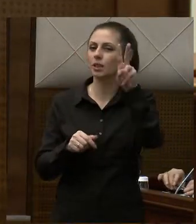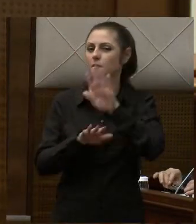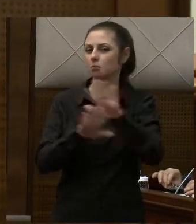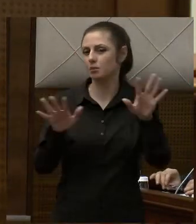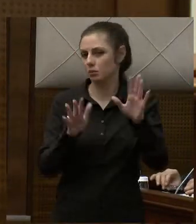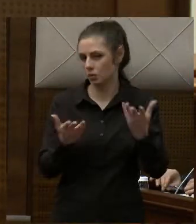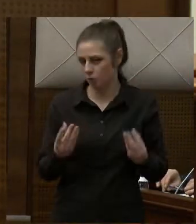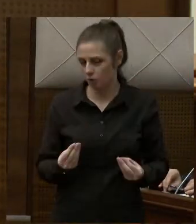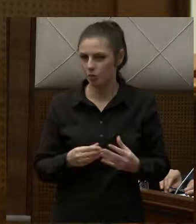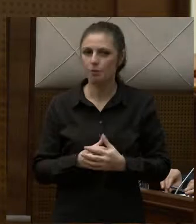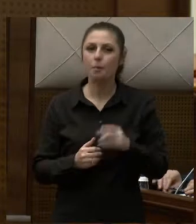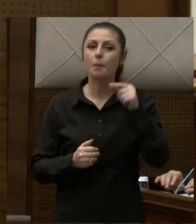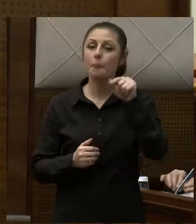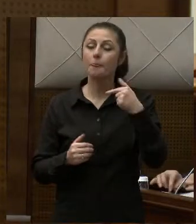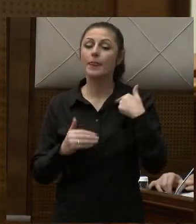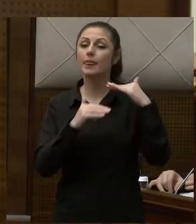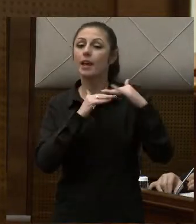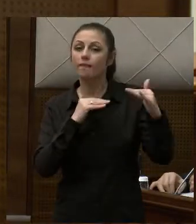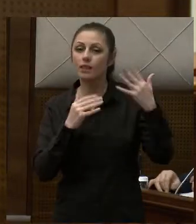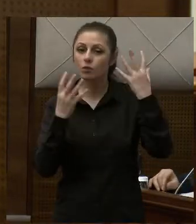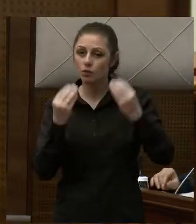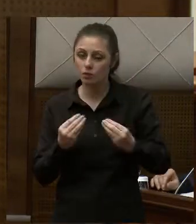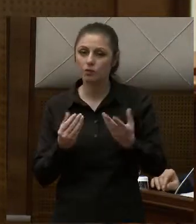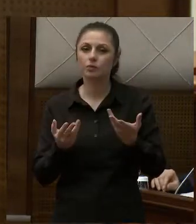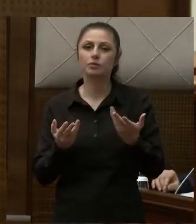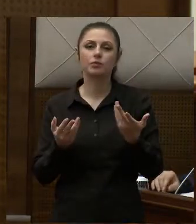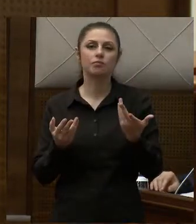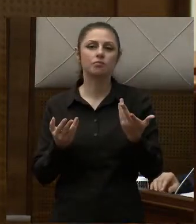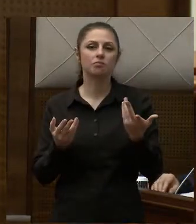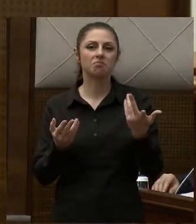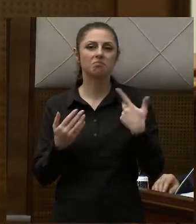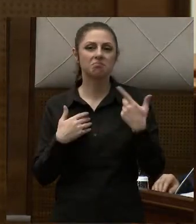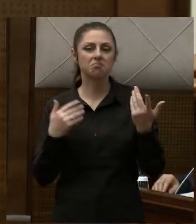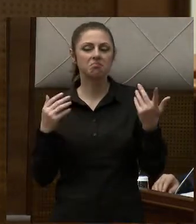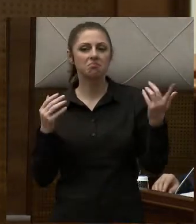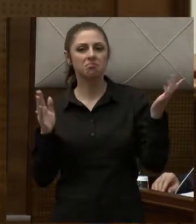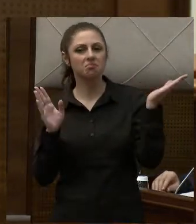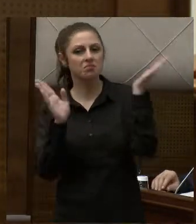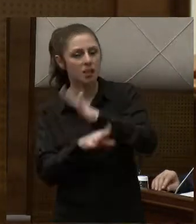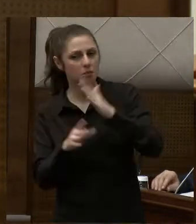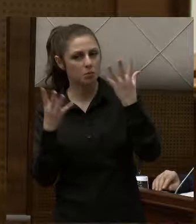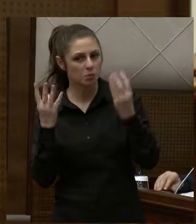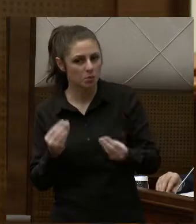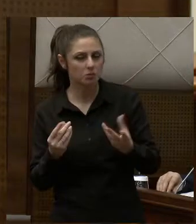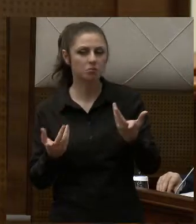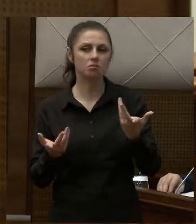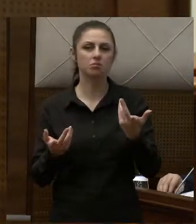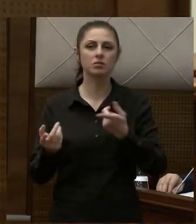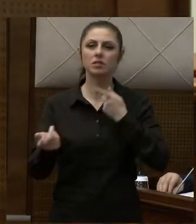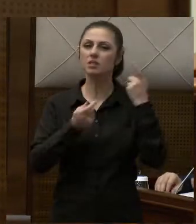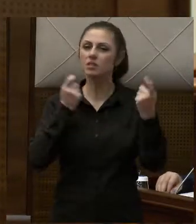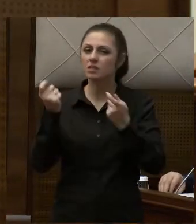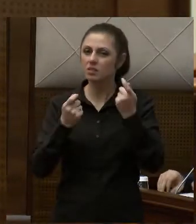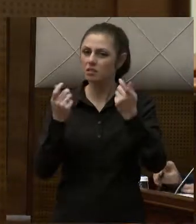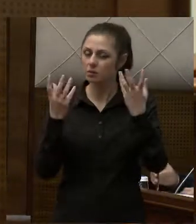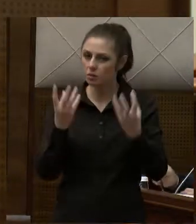oldu. Yine ülke olarak ekonomik alanda ciddi saldırılarla karşılaştık. Enerjide, savunmada, sanayi alanında ve